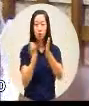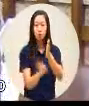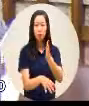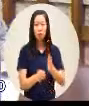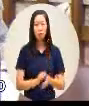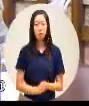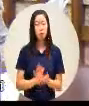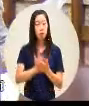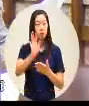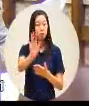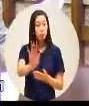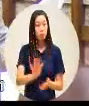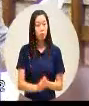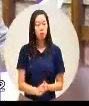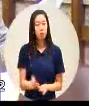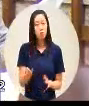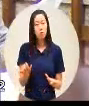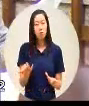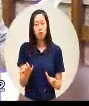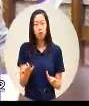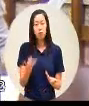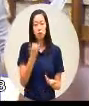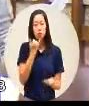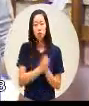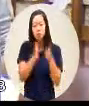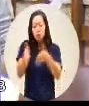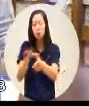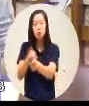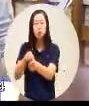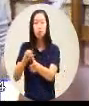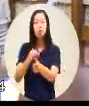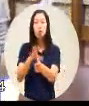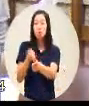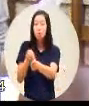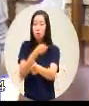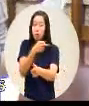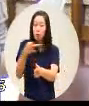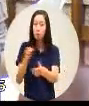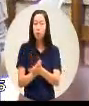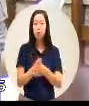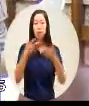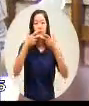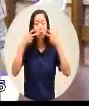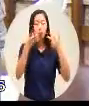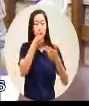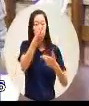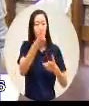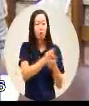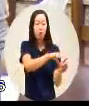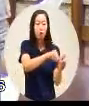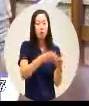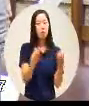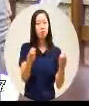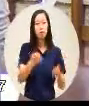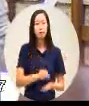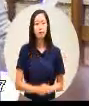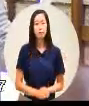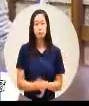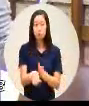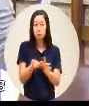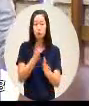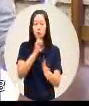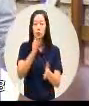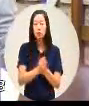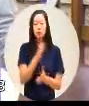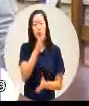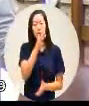了，那未来他宁可学英语，他不学母语了，因为你这边没有让他有机会。我刚讲你讲的那个什么主语朗